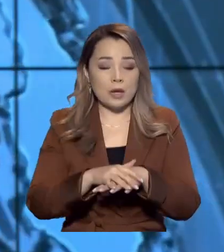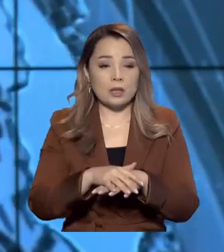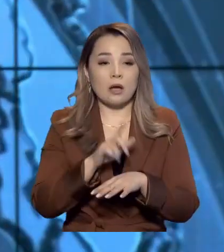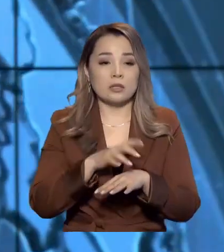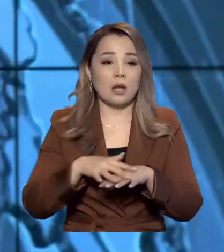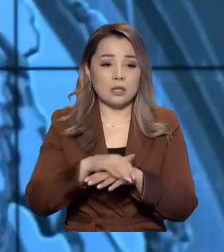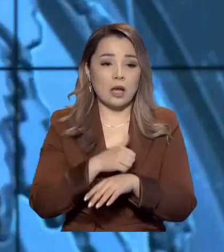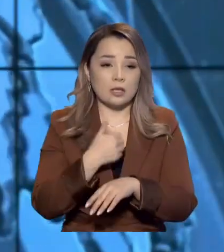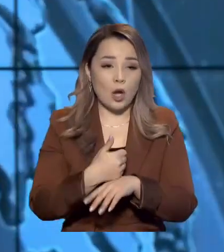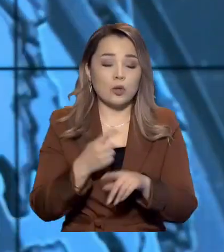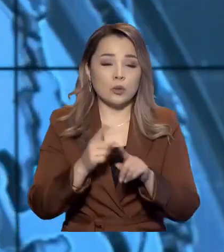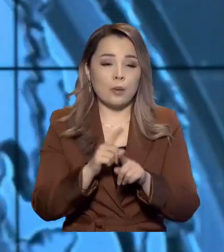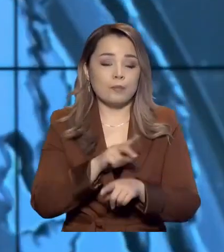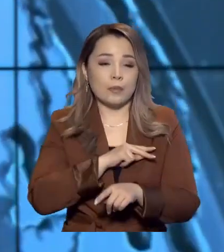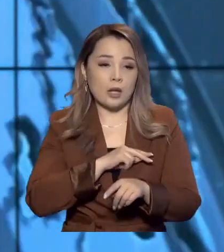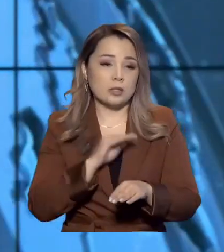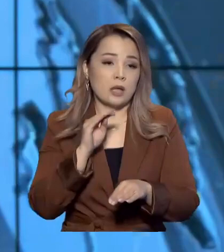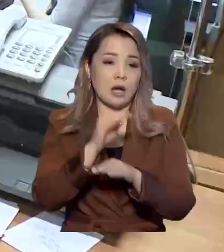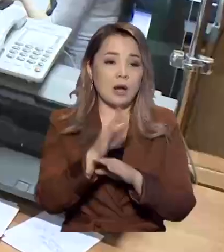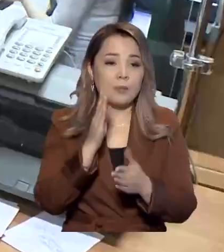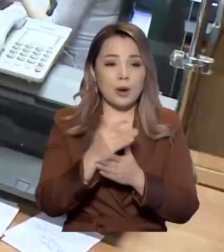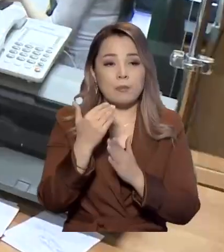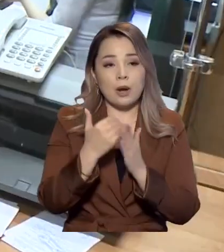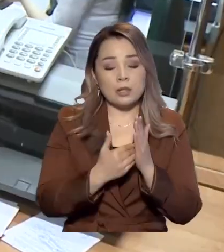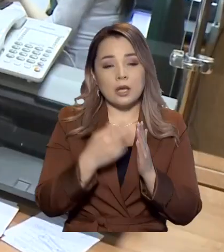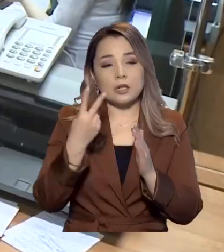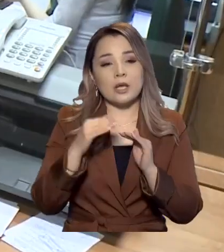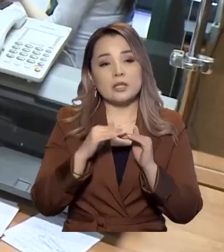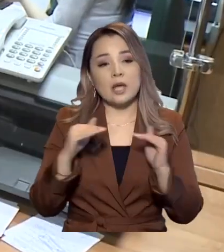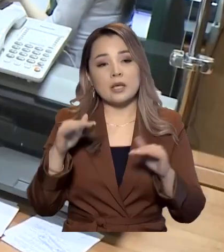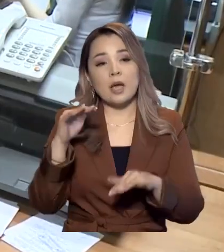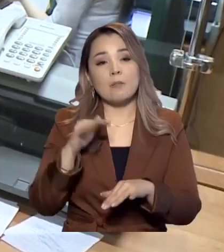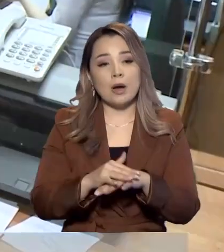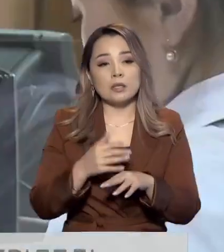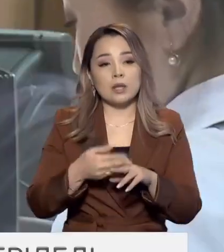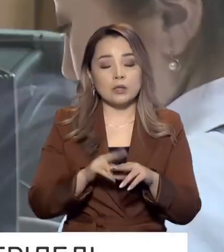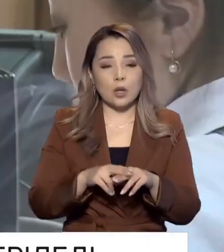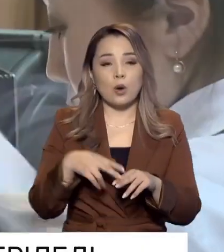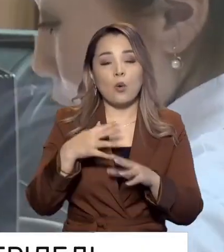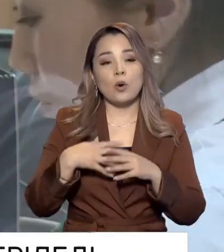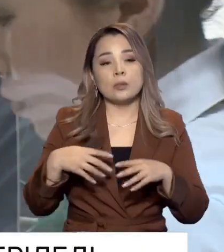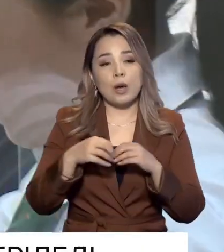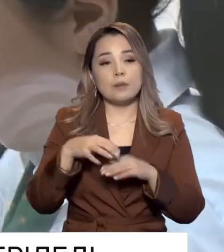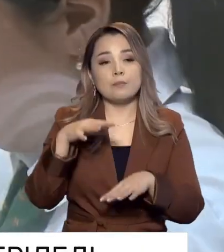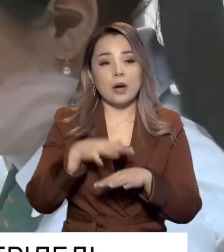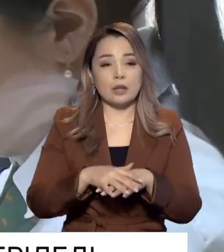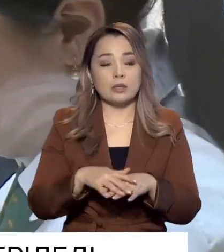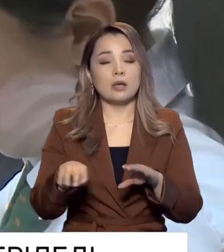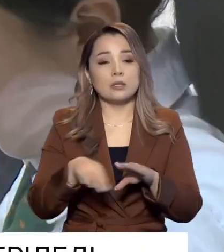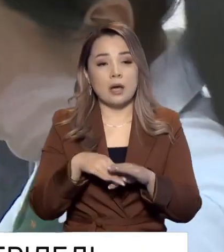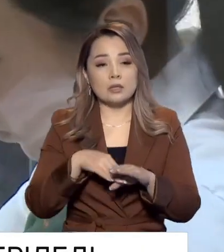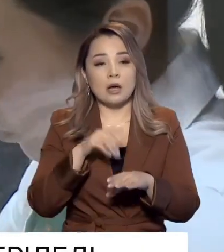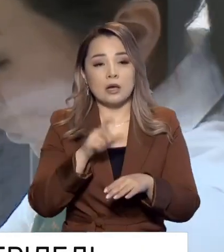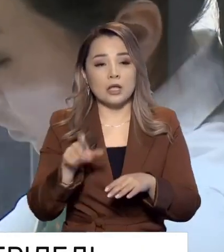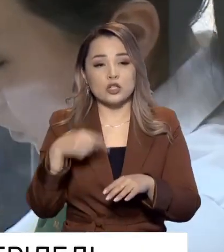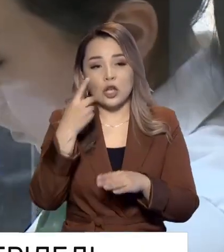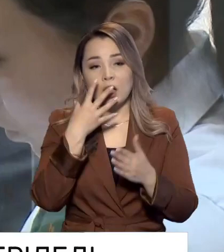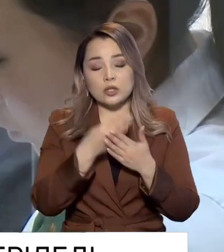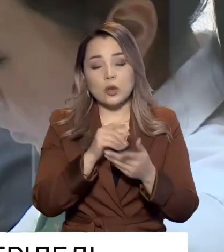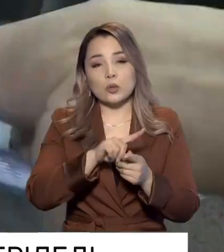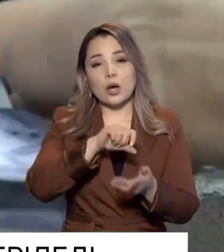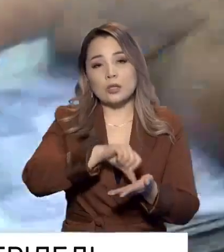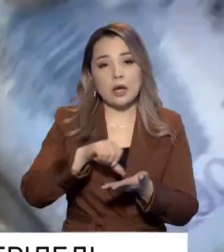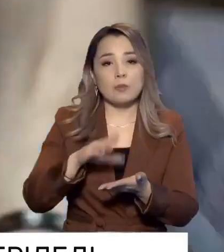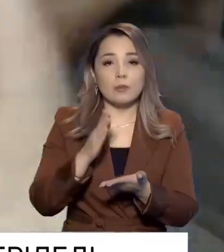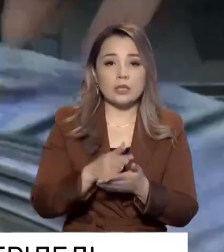азаматтардың депозиттеріне сыйақы береді. Бағдарламаға екінші деңгейдегі банкте және отбасы банкінде салымдары бар жеке тұлғалар қатыса